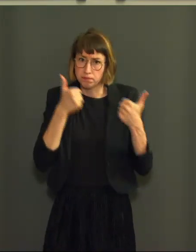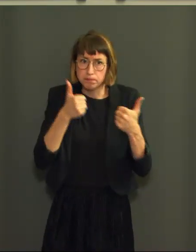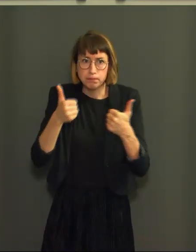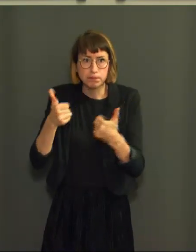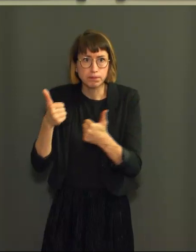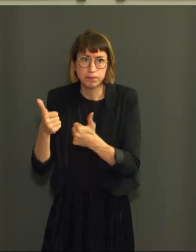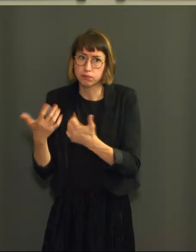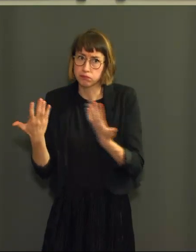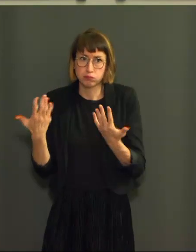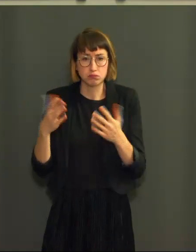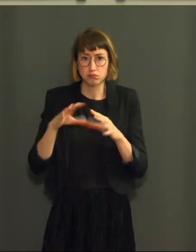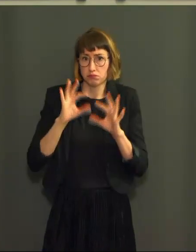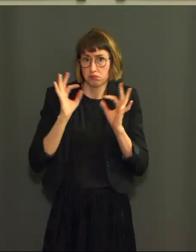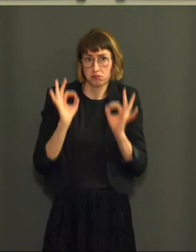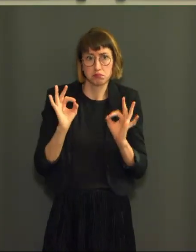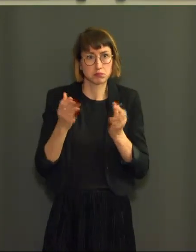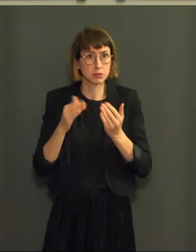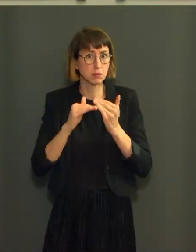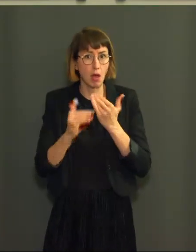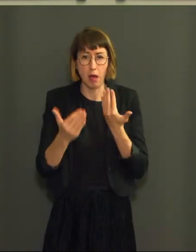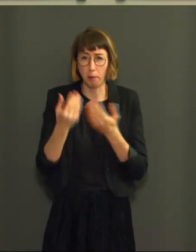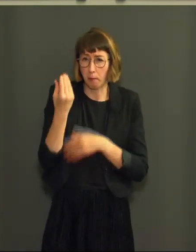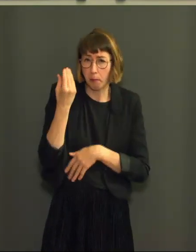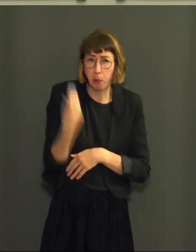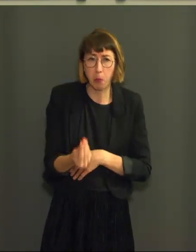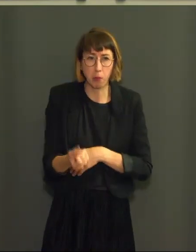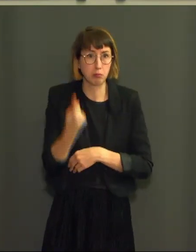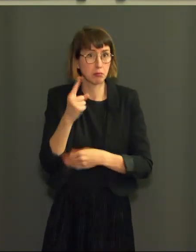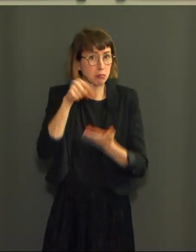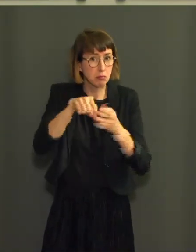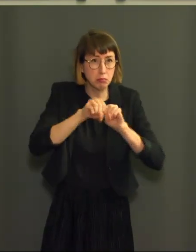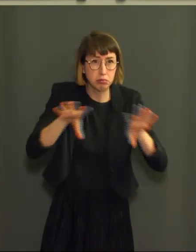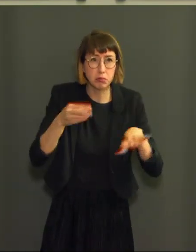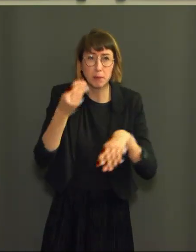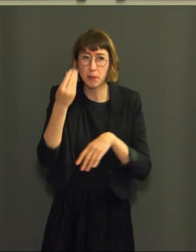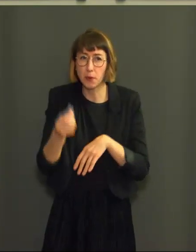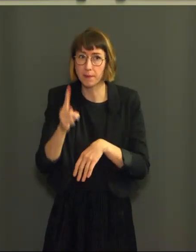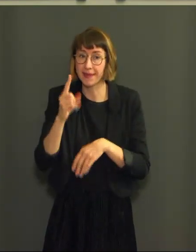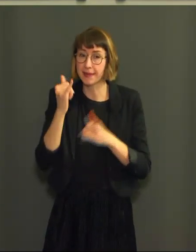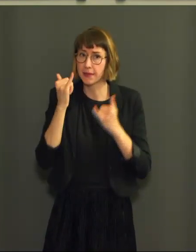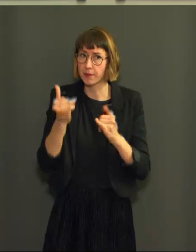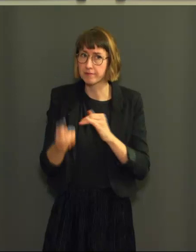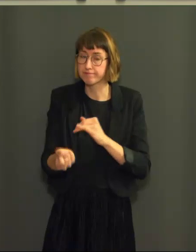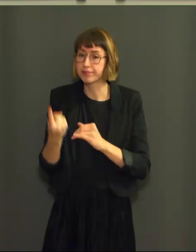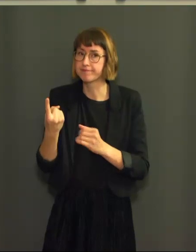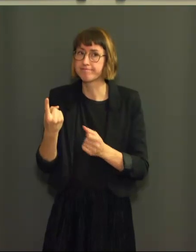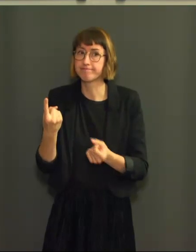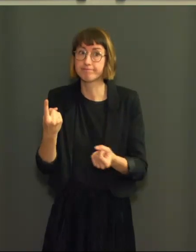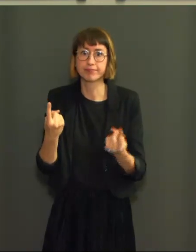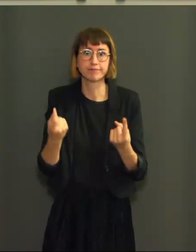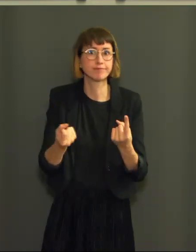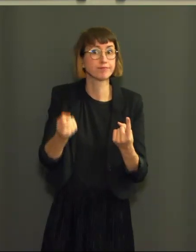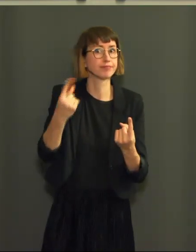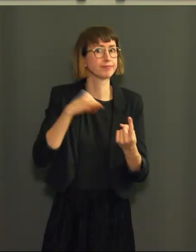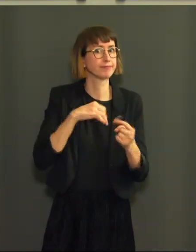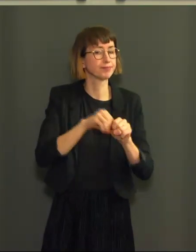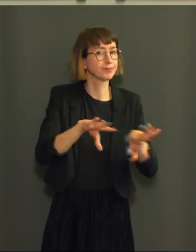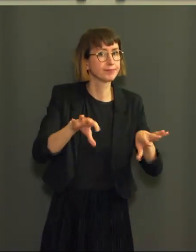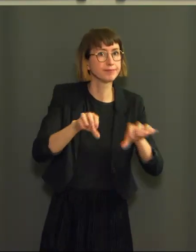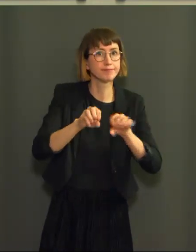avec peu de contamination, avec peu de décès, il y a encore par-ci par-là quelques foyers importants de manière